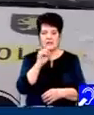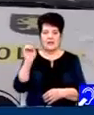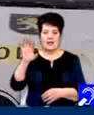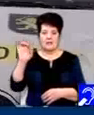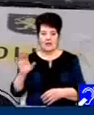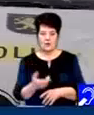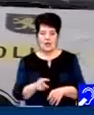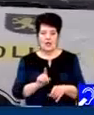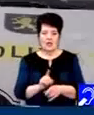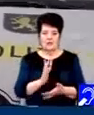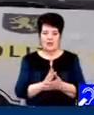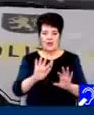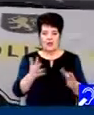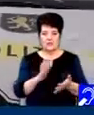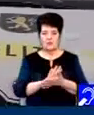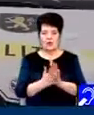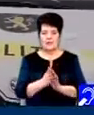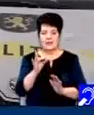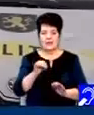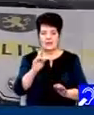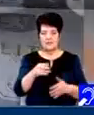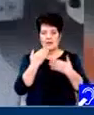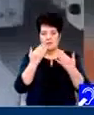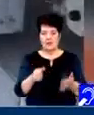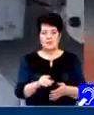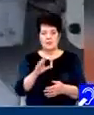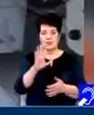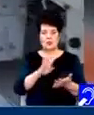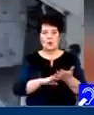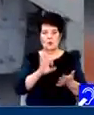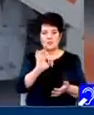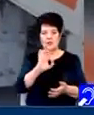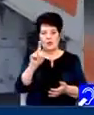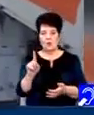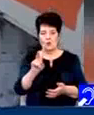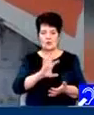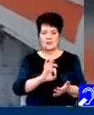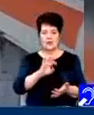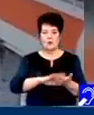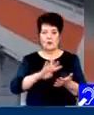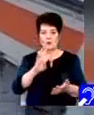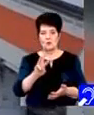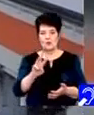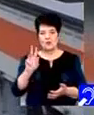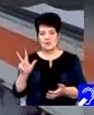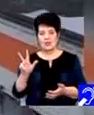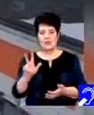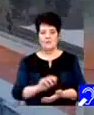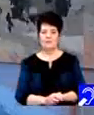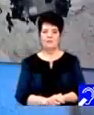indicatoarele rutiere, iar în cazul unor situații de risc să apeleze serviciile 901, 902 și 903.